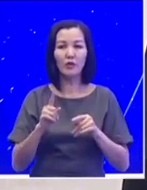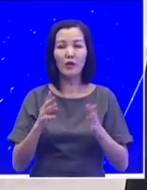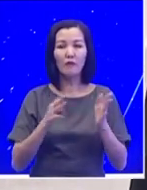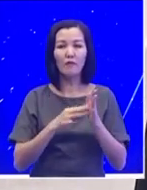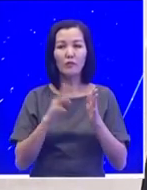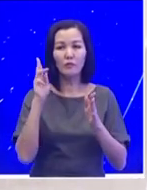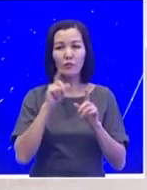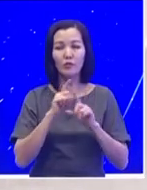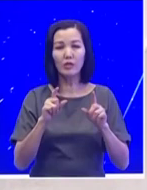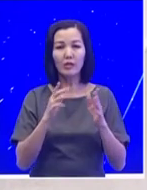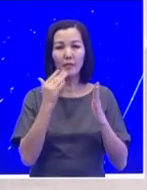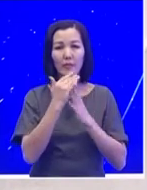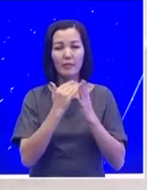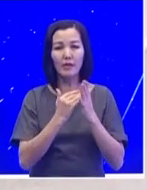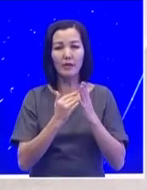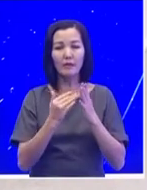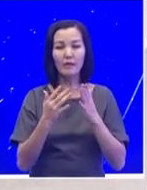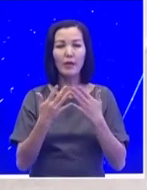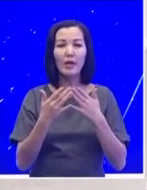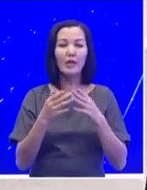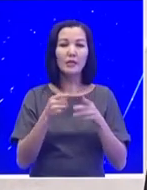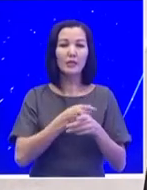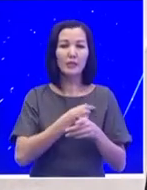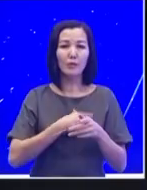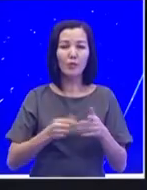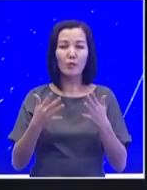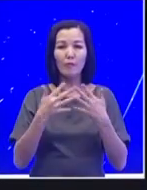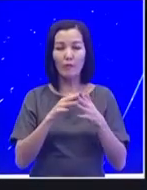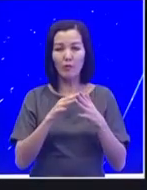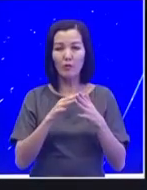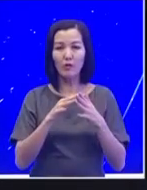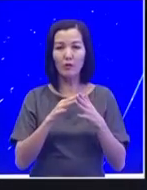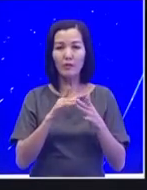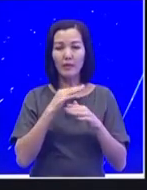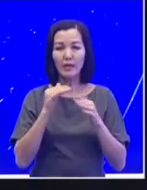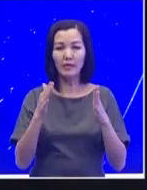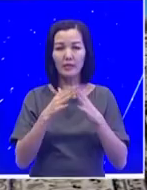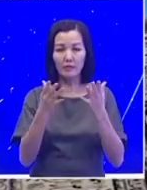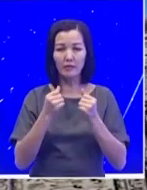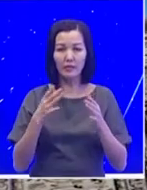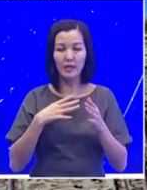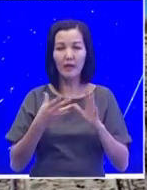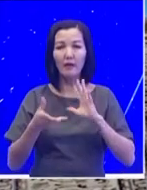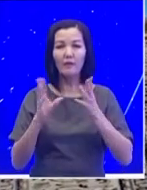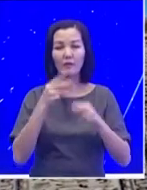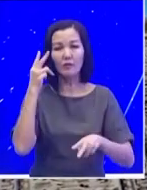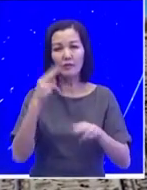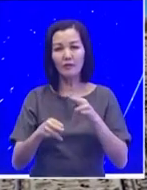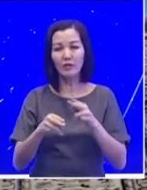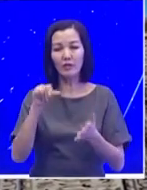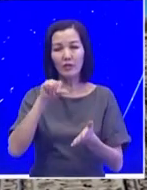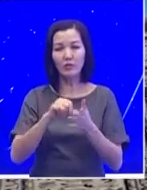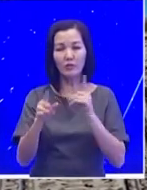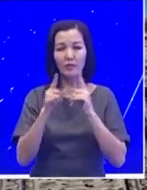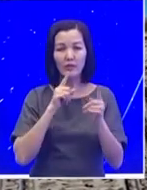учителей, приехавших по программе с дипломом в село, и 2 сотрудницы, многодетные матери, получили крышу над головой. В итоге, по завершению отчетной встречи,